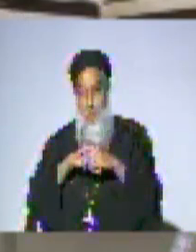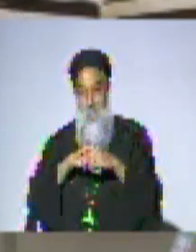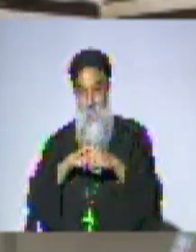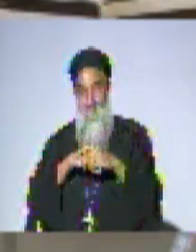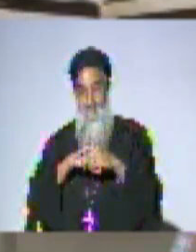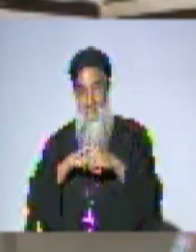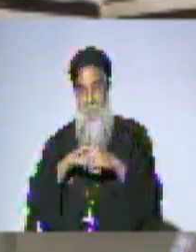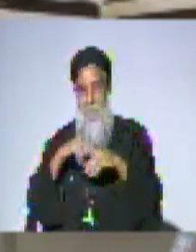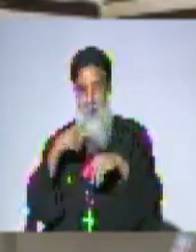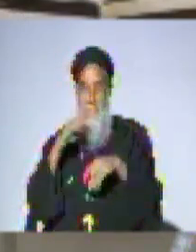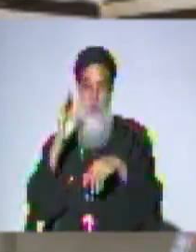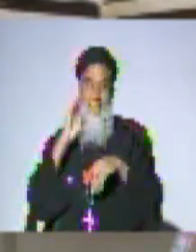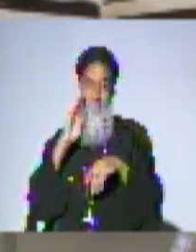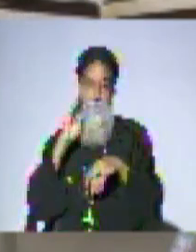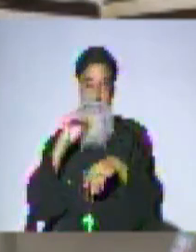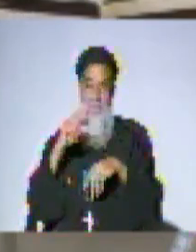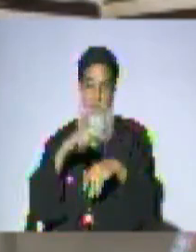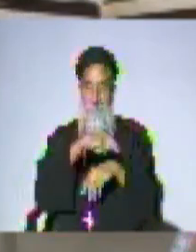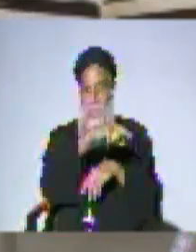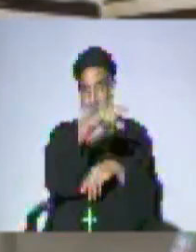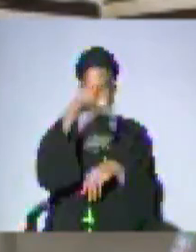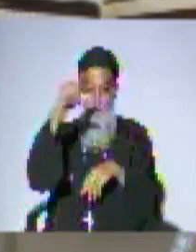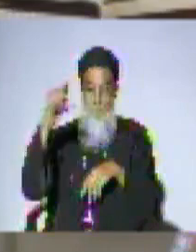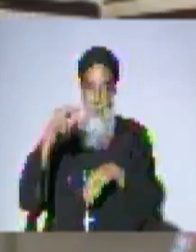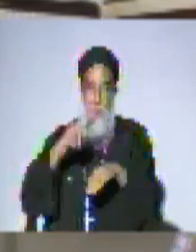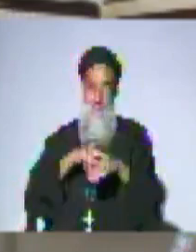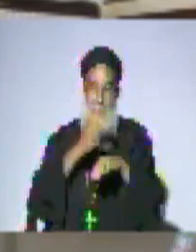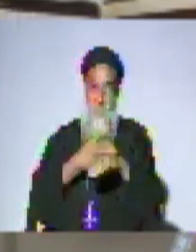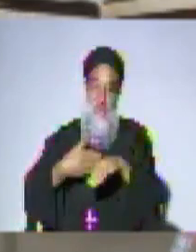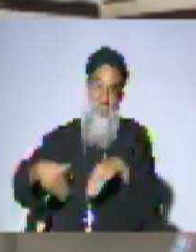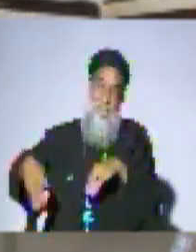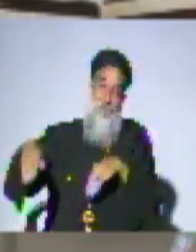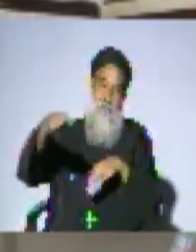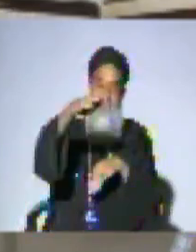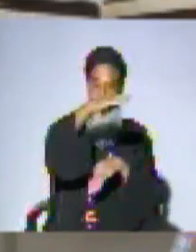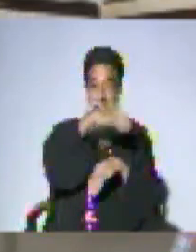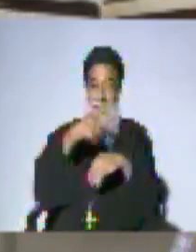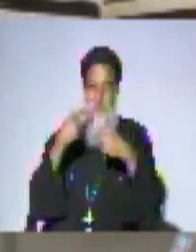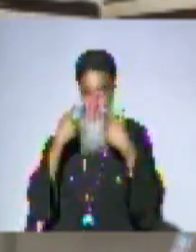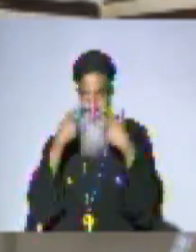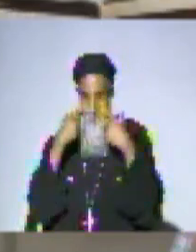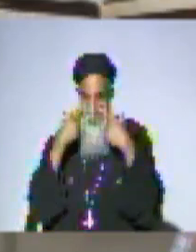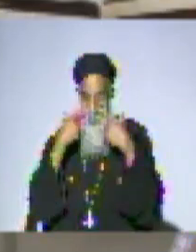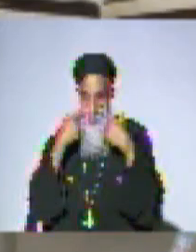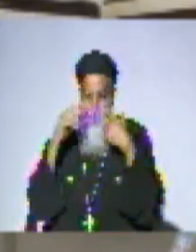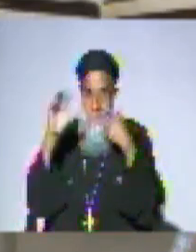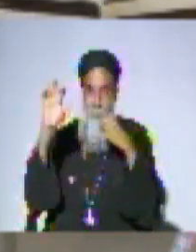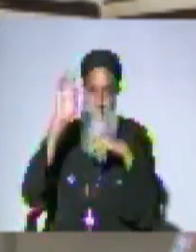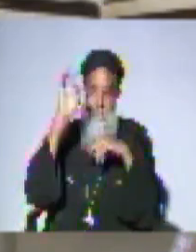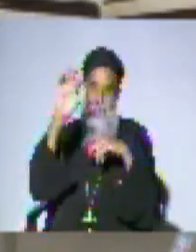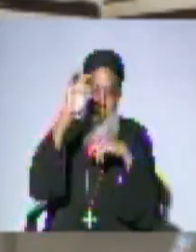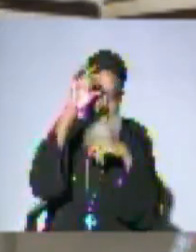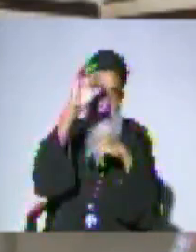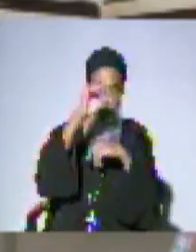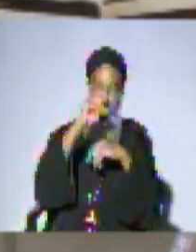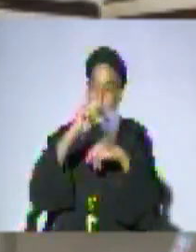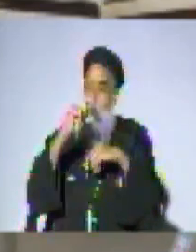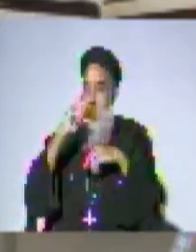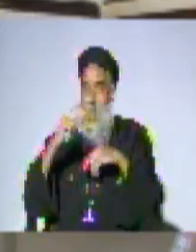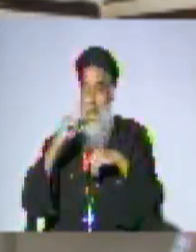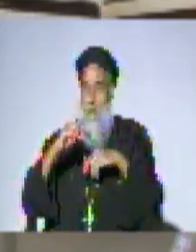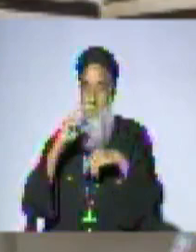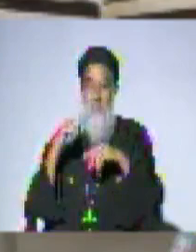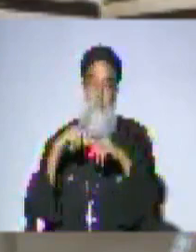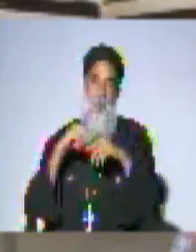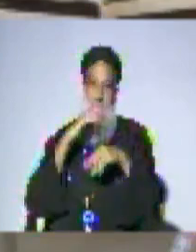قدسك ملاحظ وكل المشاهدين ملاحظين إنه بياخد تفاصيل كل حاجة.